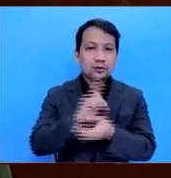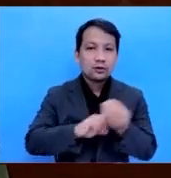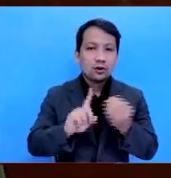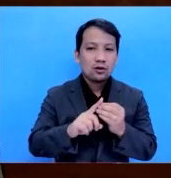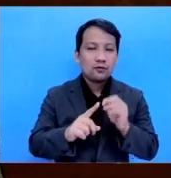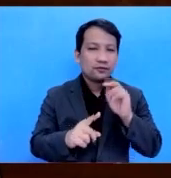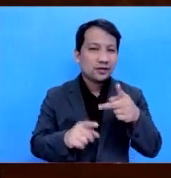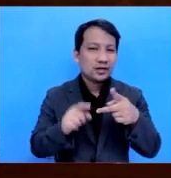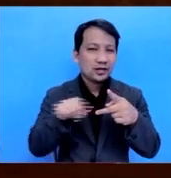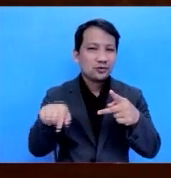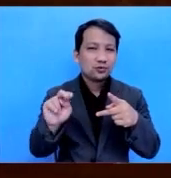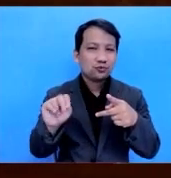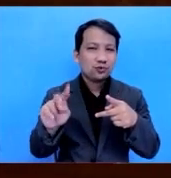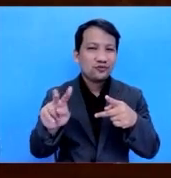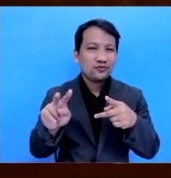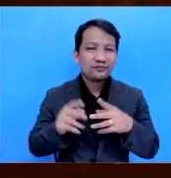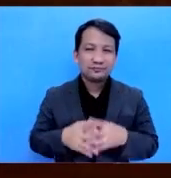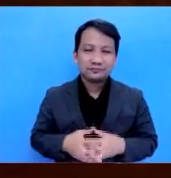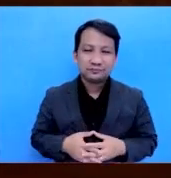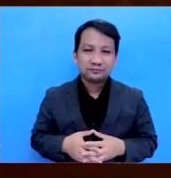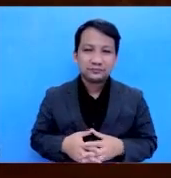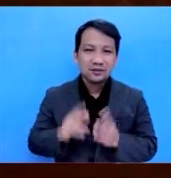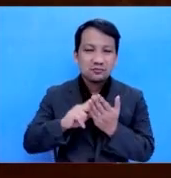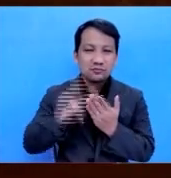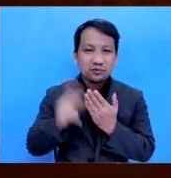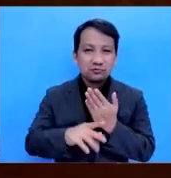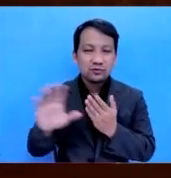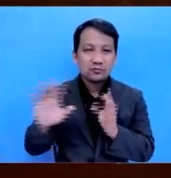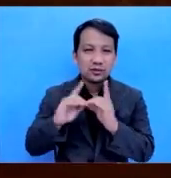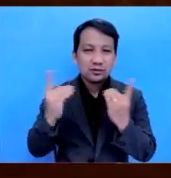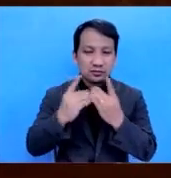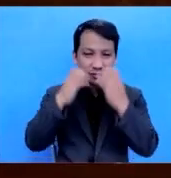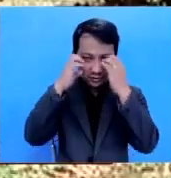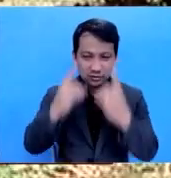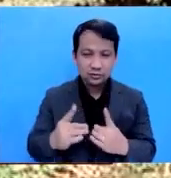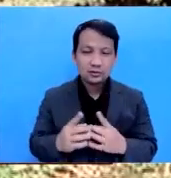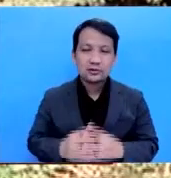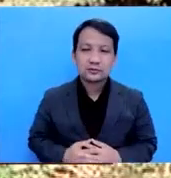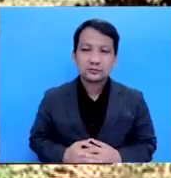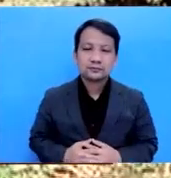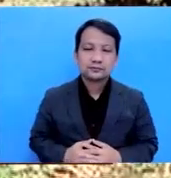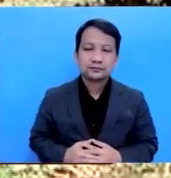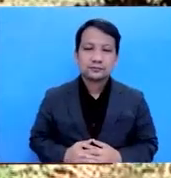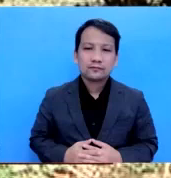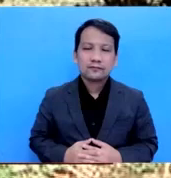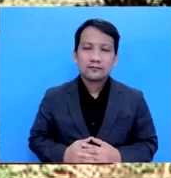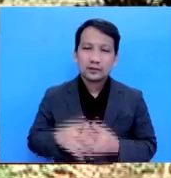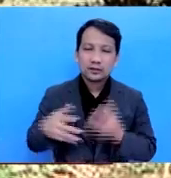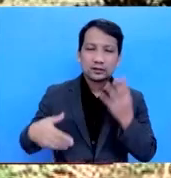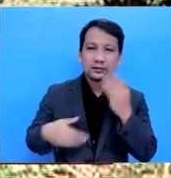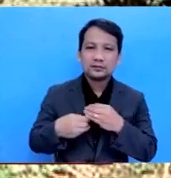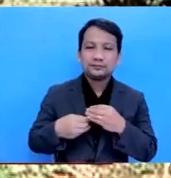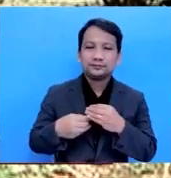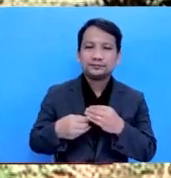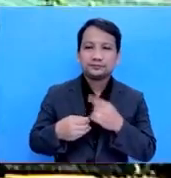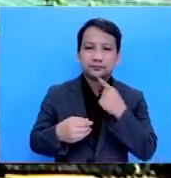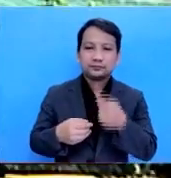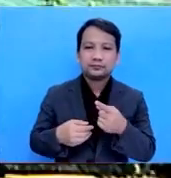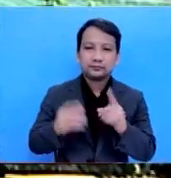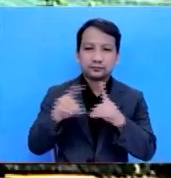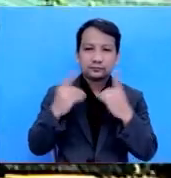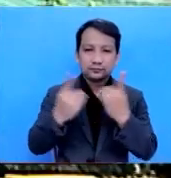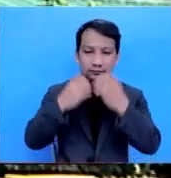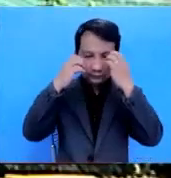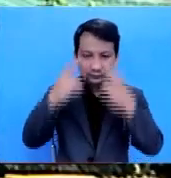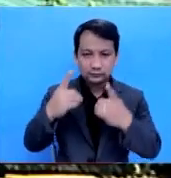of the K-12 program of the Department of Education. Dagdag pa ni Sara, gagawin niya sa DepEd ang ginagawa